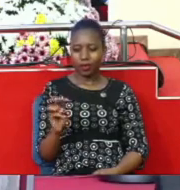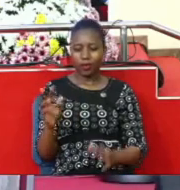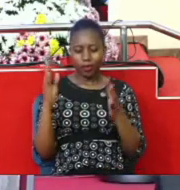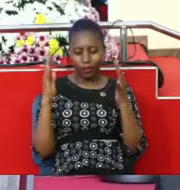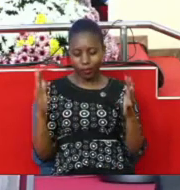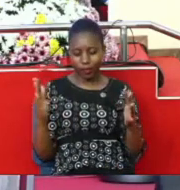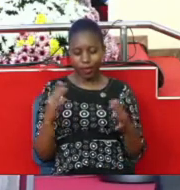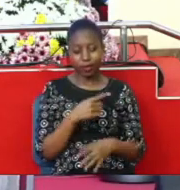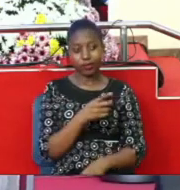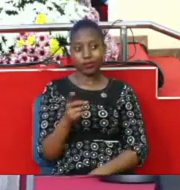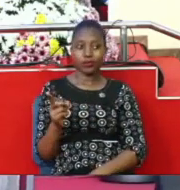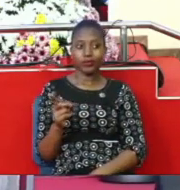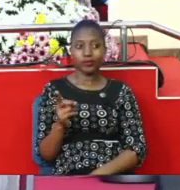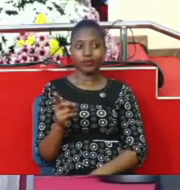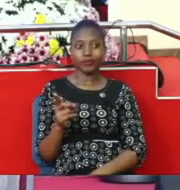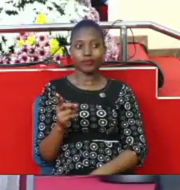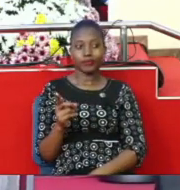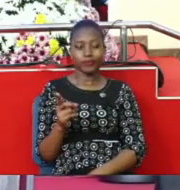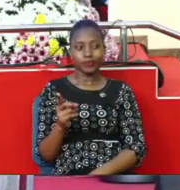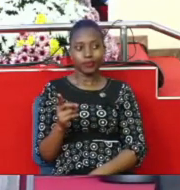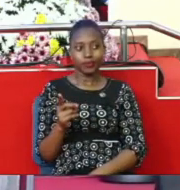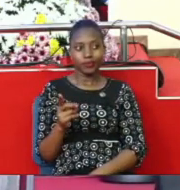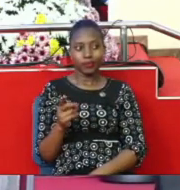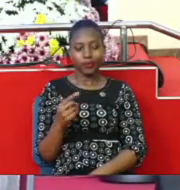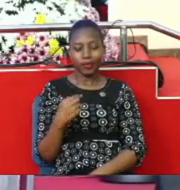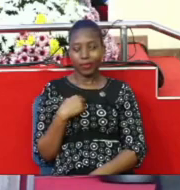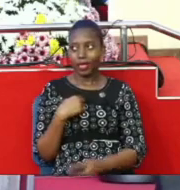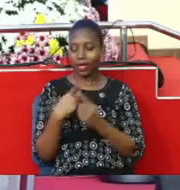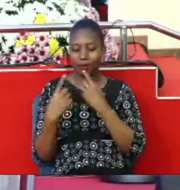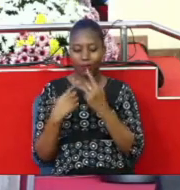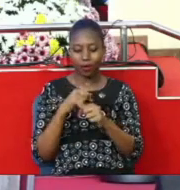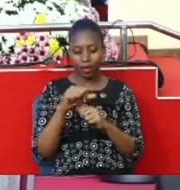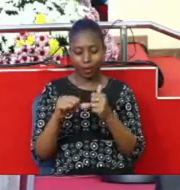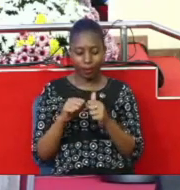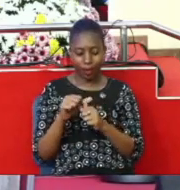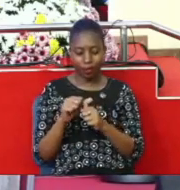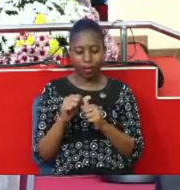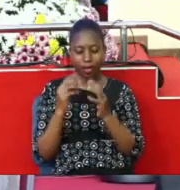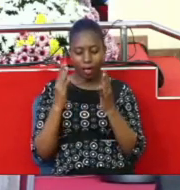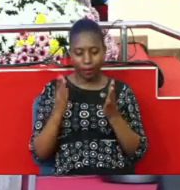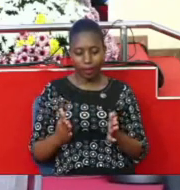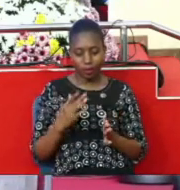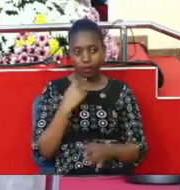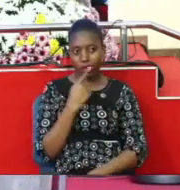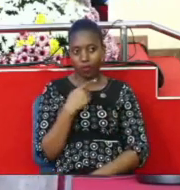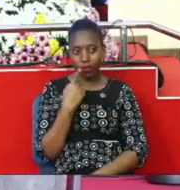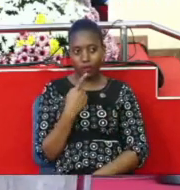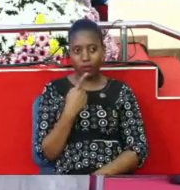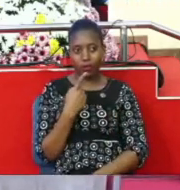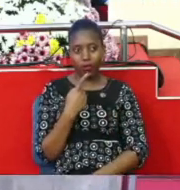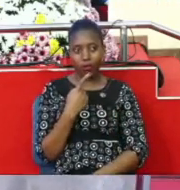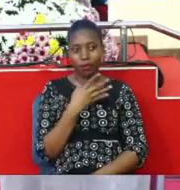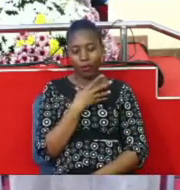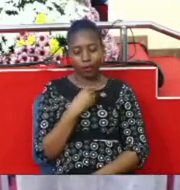usisimame kwa sababu unaitaka. Nasema yule alikuwa akiitaka. Unajua sasa, why you miss your miracle is because you don't hear what the preacher is saying.